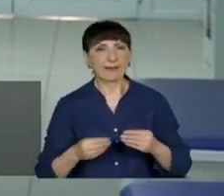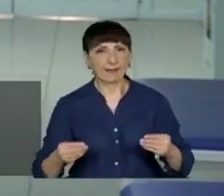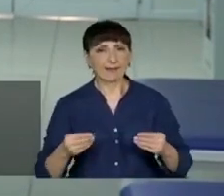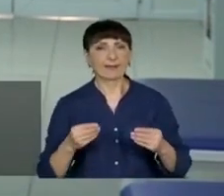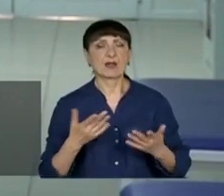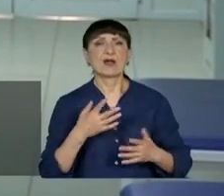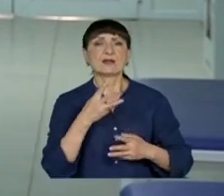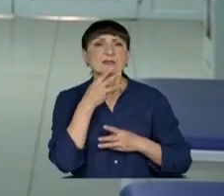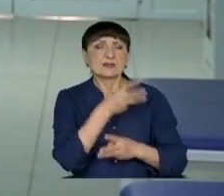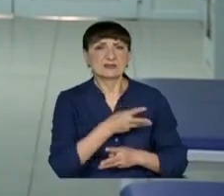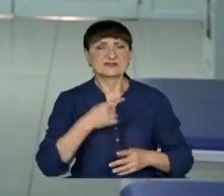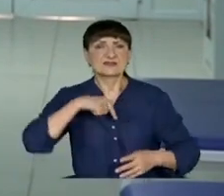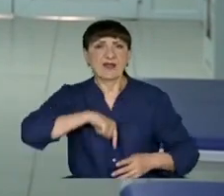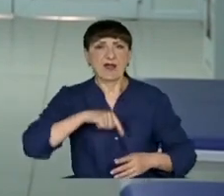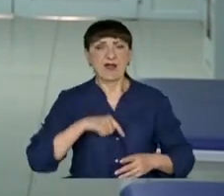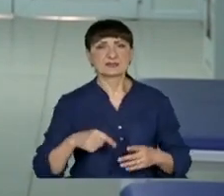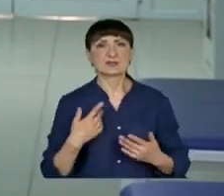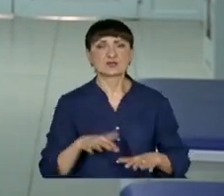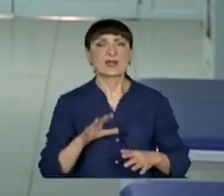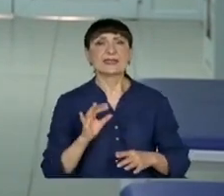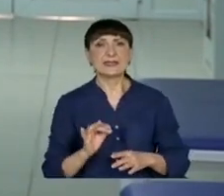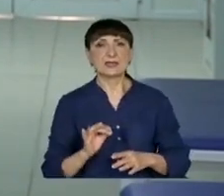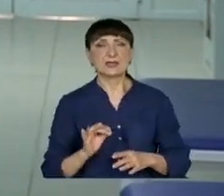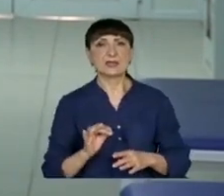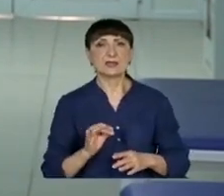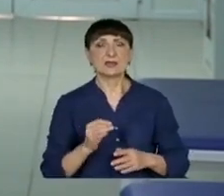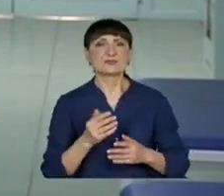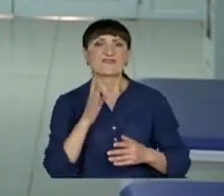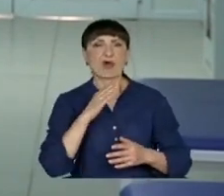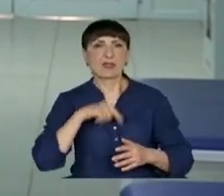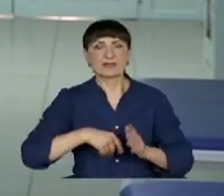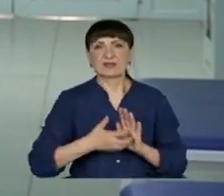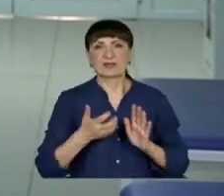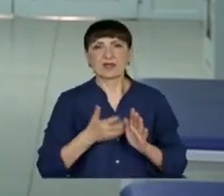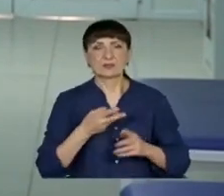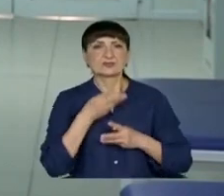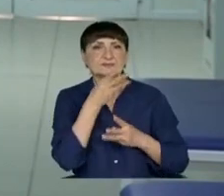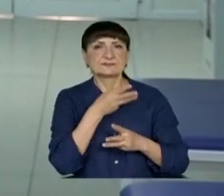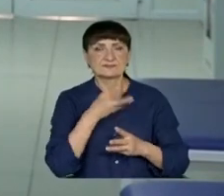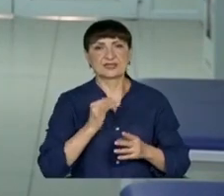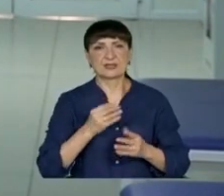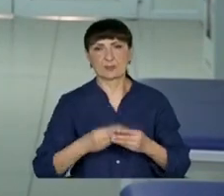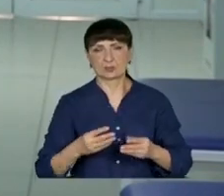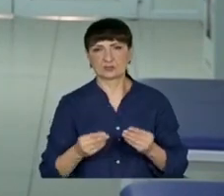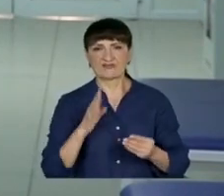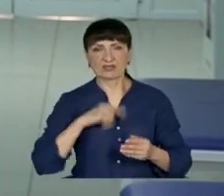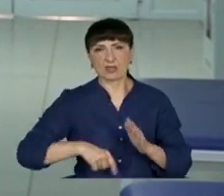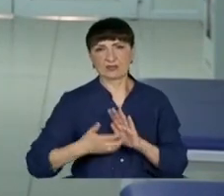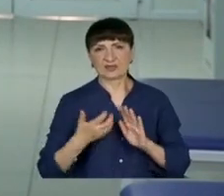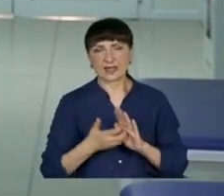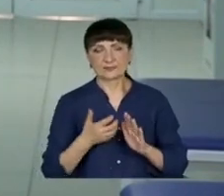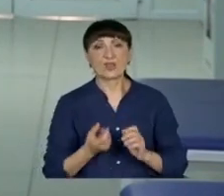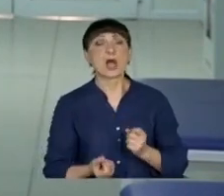поноса, интоксикации, а также реже обезвоживания. Источником острых